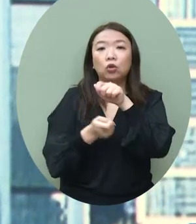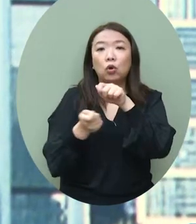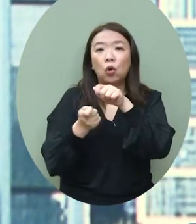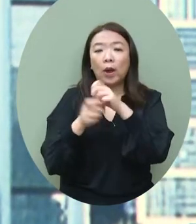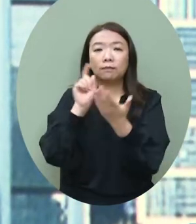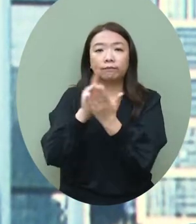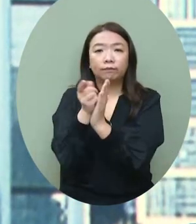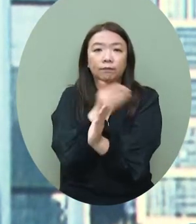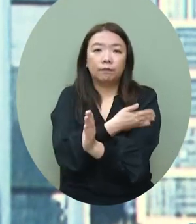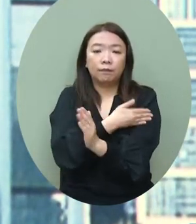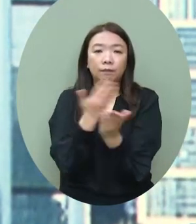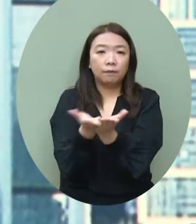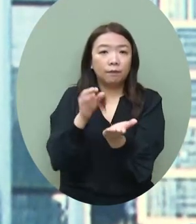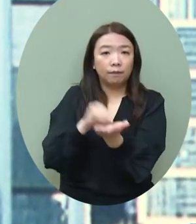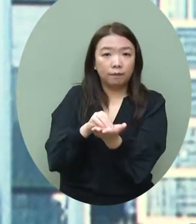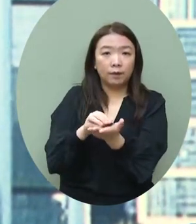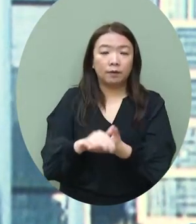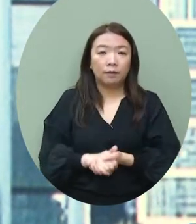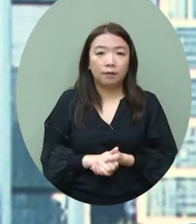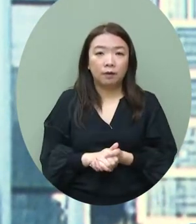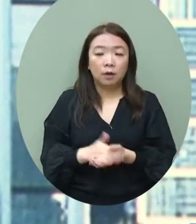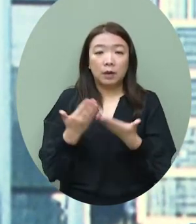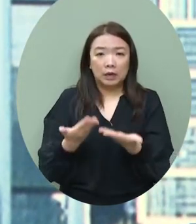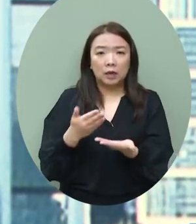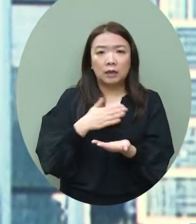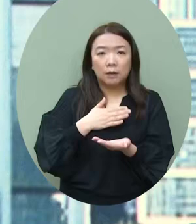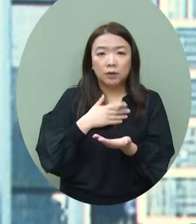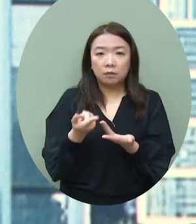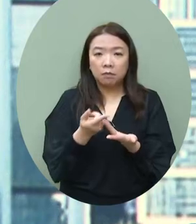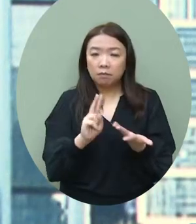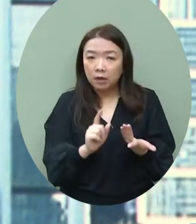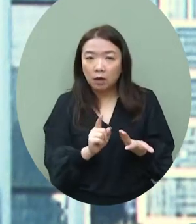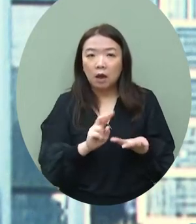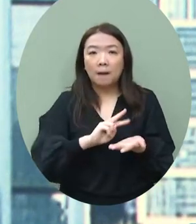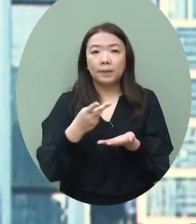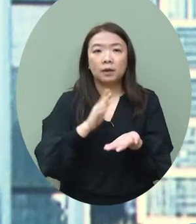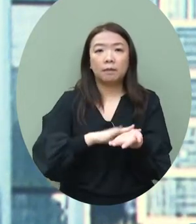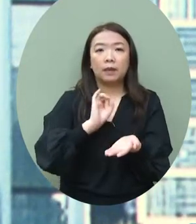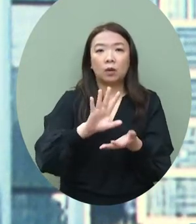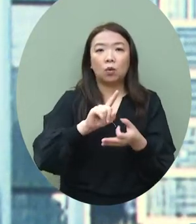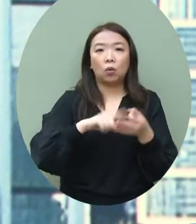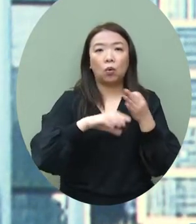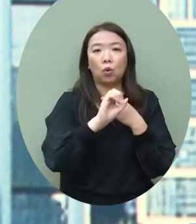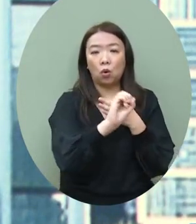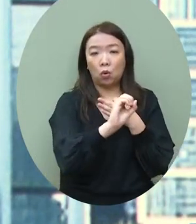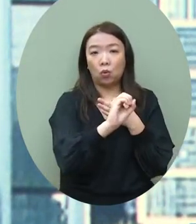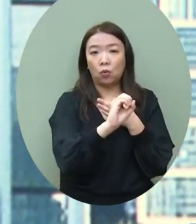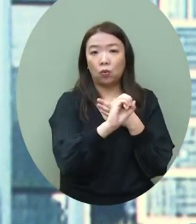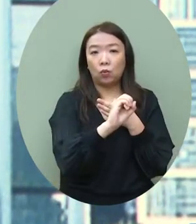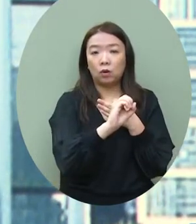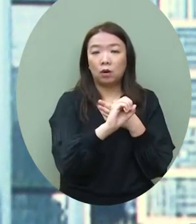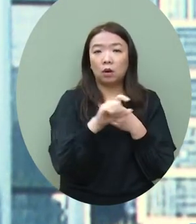貨員係確診，而且當我哋而家擔心嘅係 Omicron，我頭先講嘅酒店個案咧都係 Omicron，